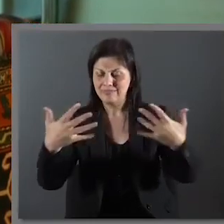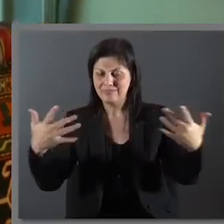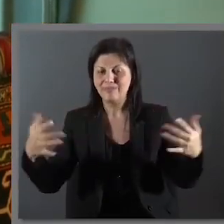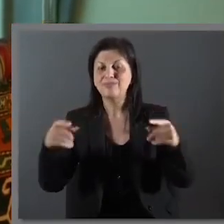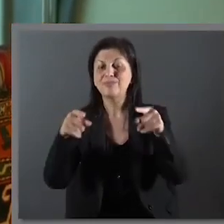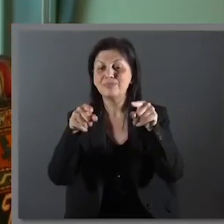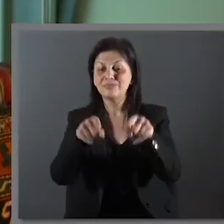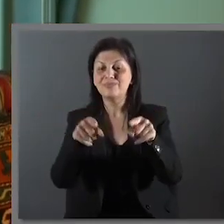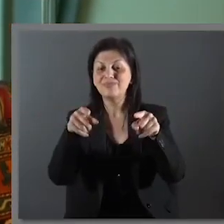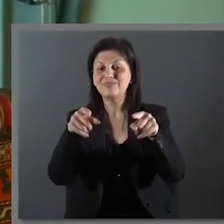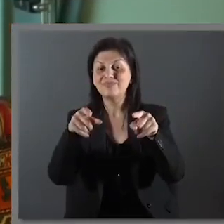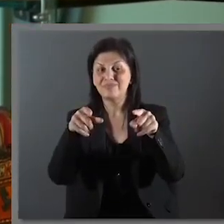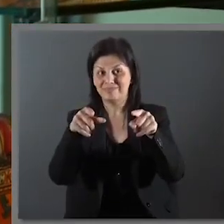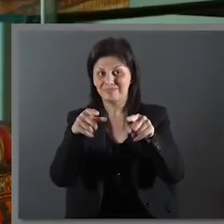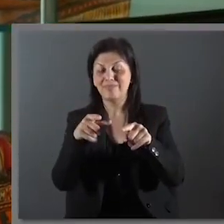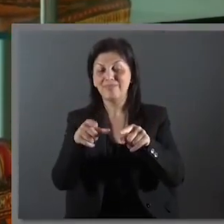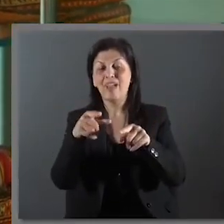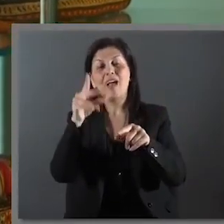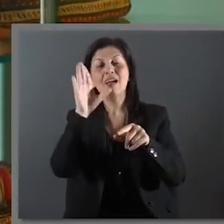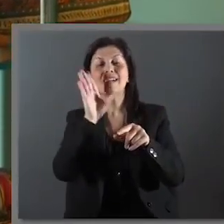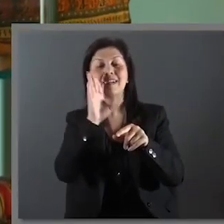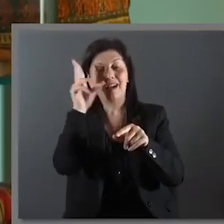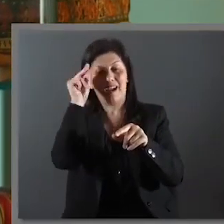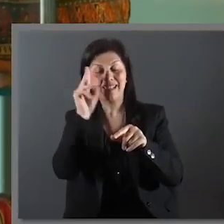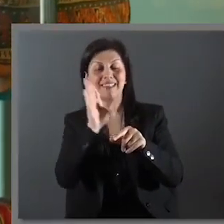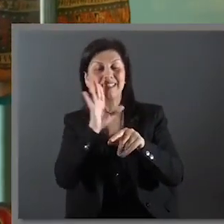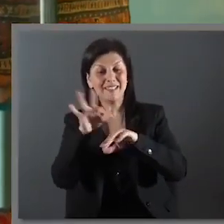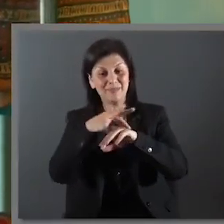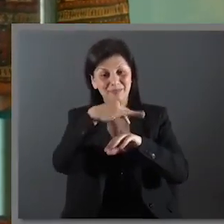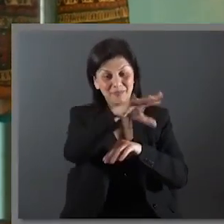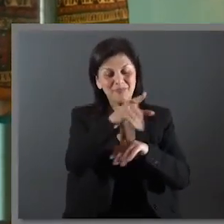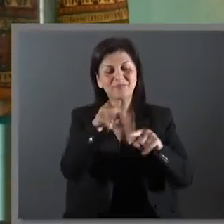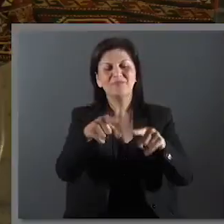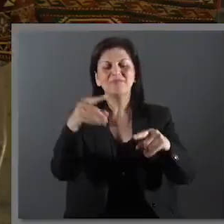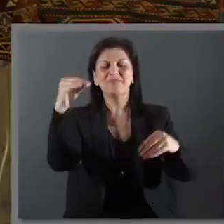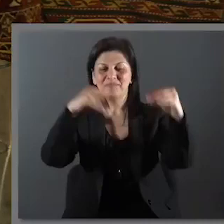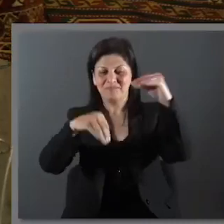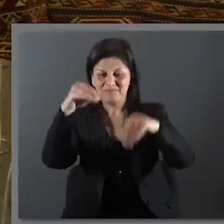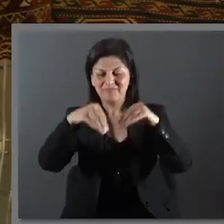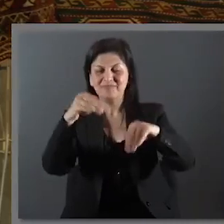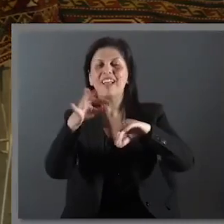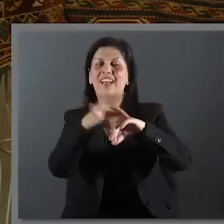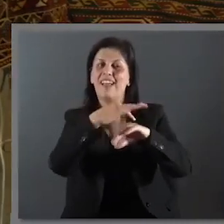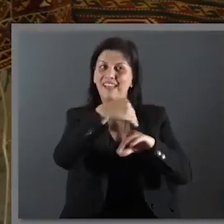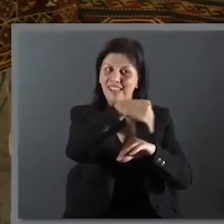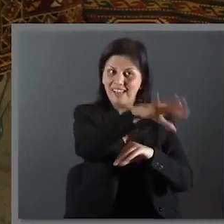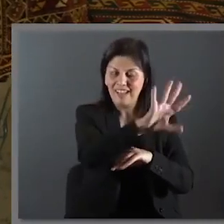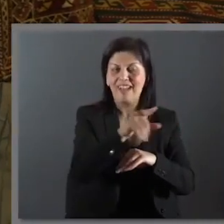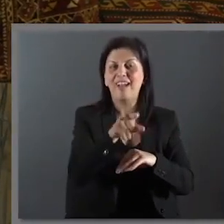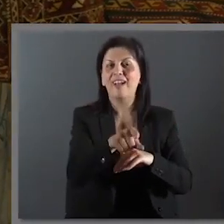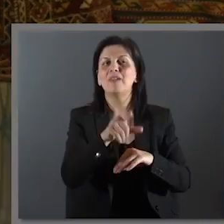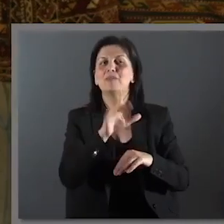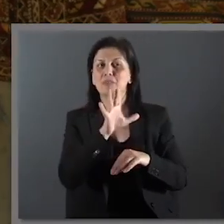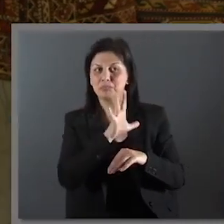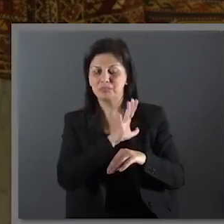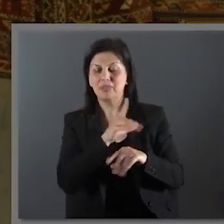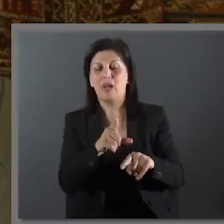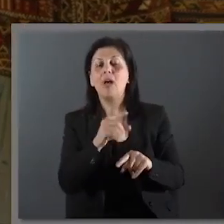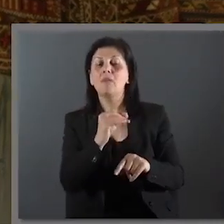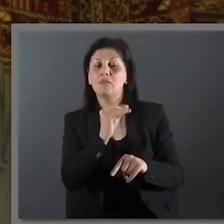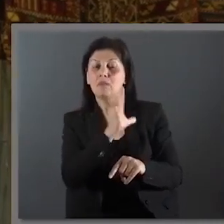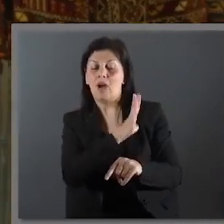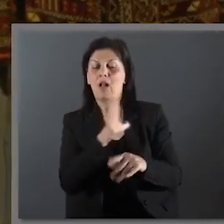paltarları məfrəş içinə yerləşdirilərək ər evinə göndərilərdi. Hər ailədə ən azı bir cüt olan bu